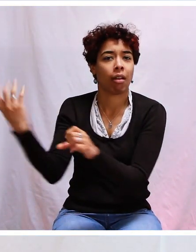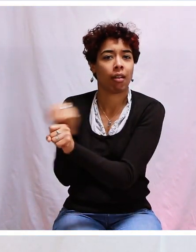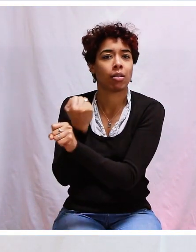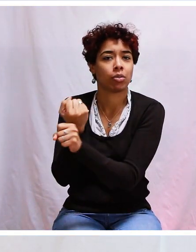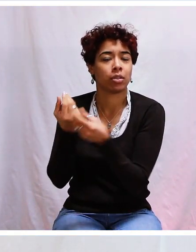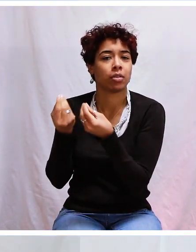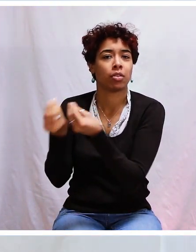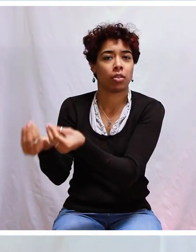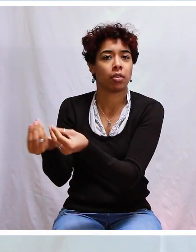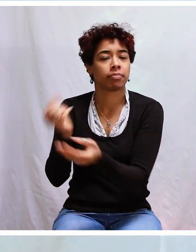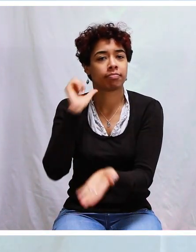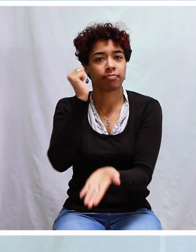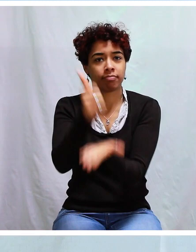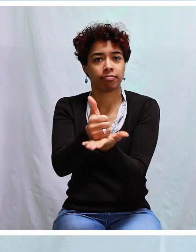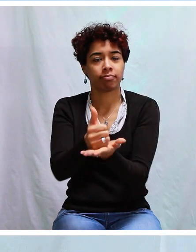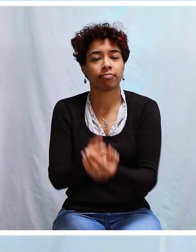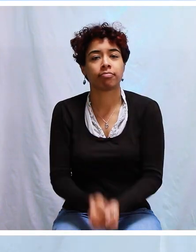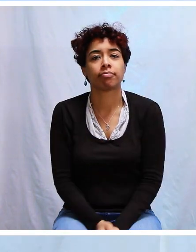faisait. Amen.